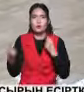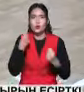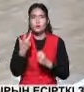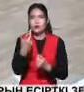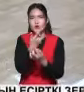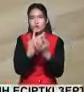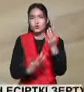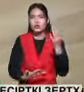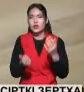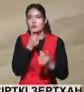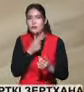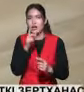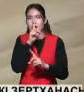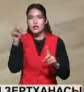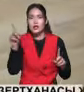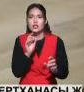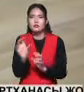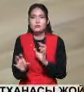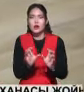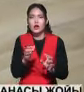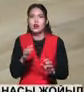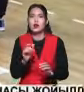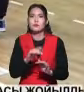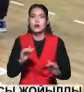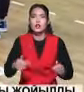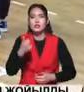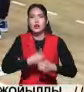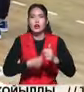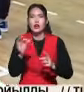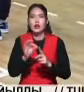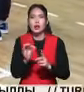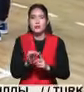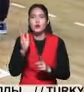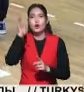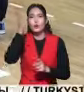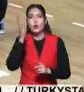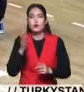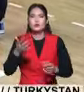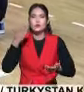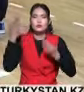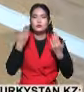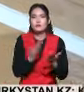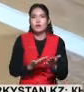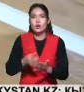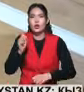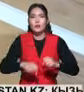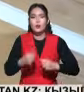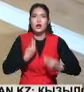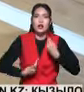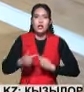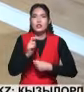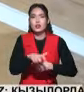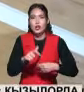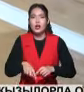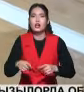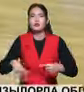түрінен бақ сынасты. Ерекше күтімдегі балалар арасында өткен байқаудың мақсаты өскелең ұрпақтың өнерін насихаттау. Мүмкіндігі шектеулі жандарды